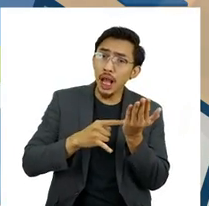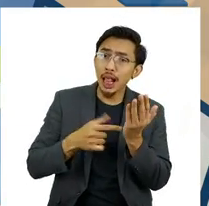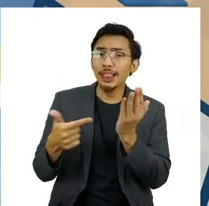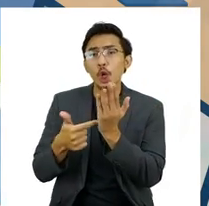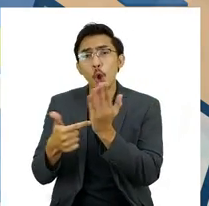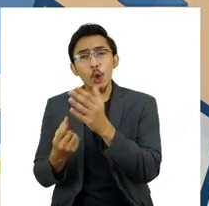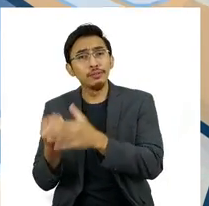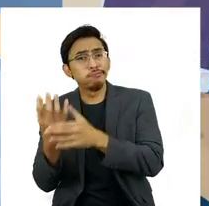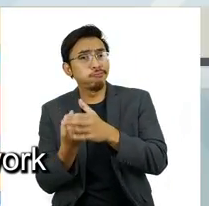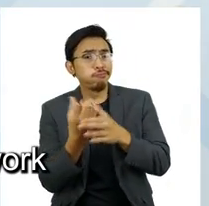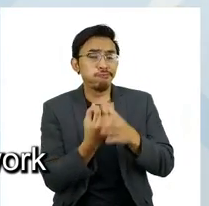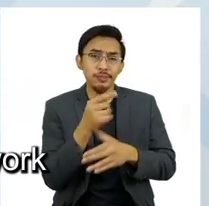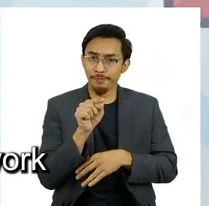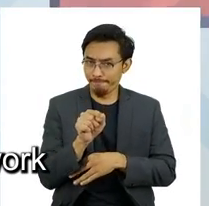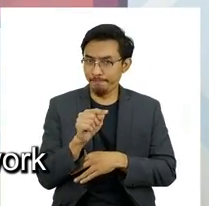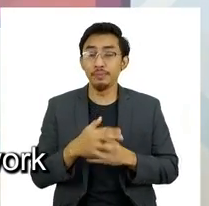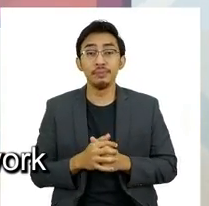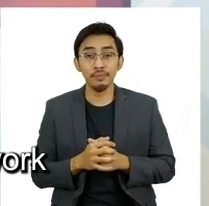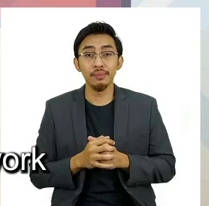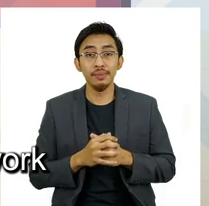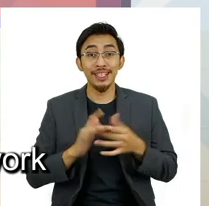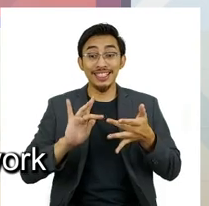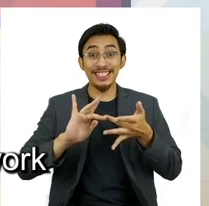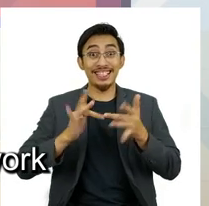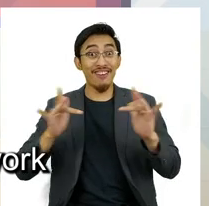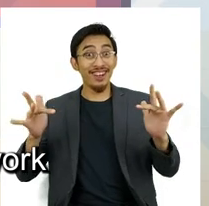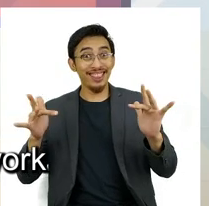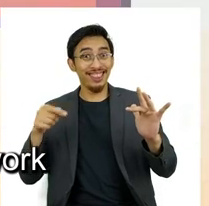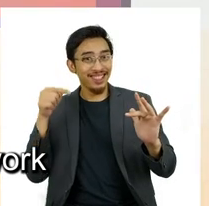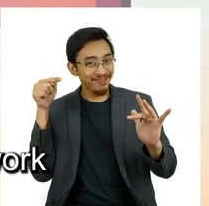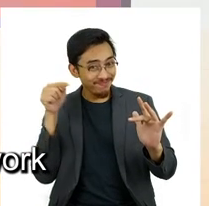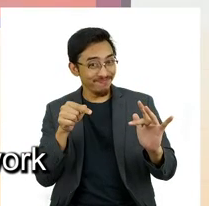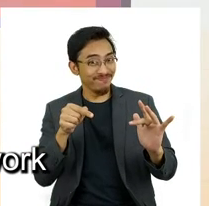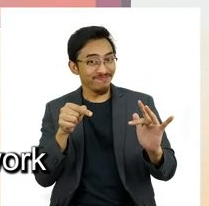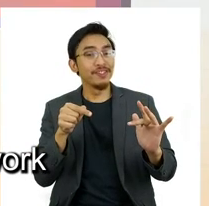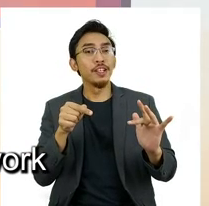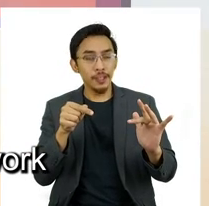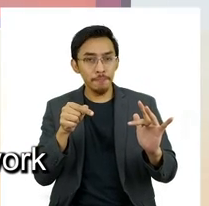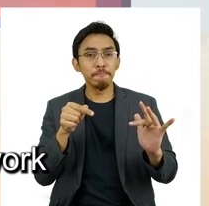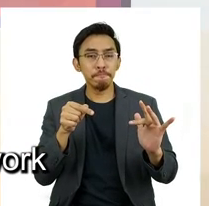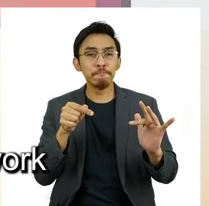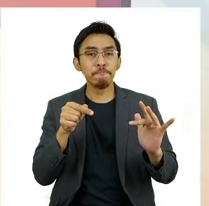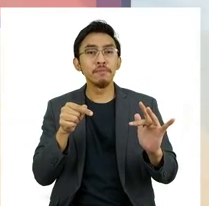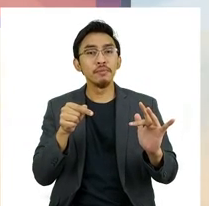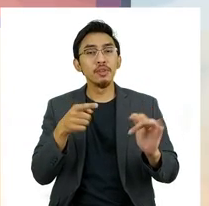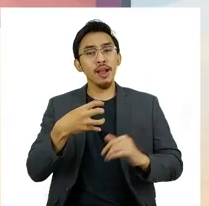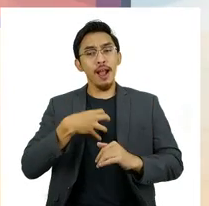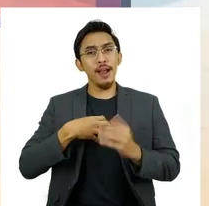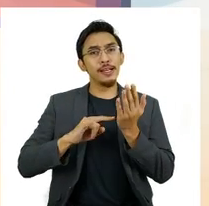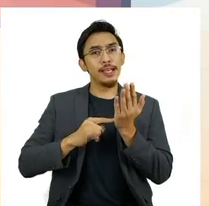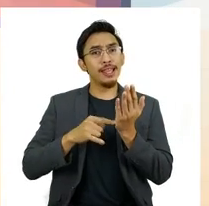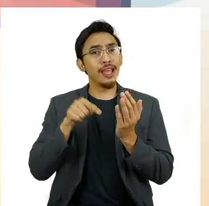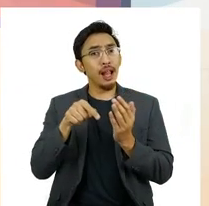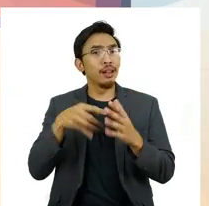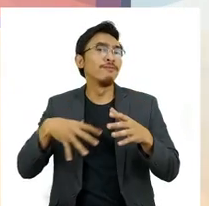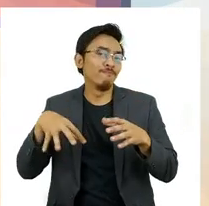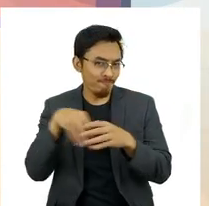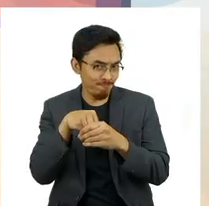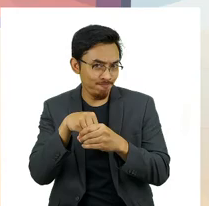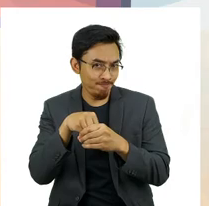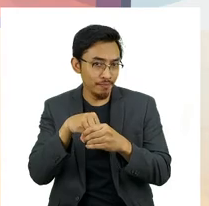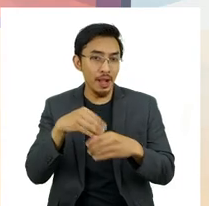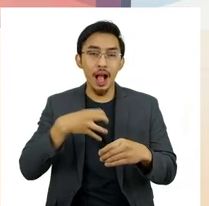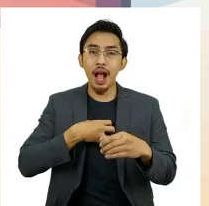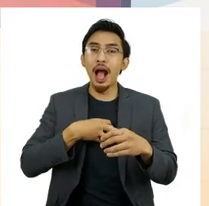terus berkembang. Menurut SafeNet atau Southeast Asia Freedom of Expression Network, hak digital itu mencakup hak